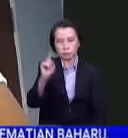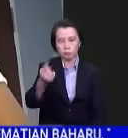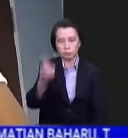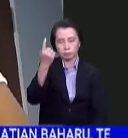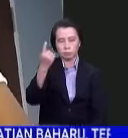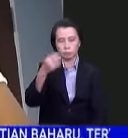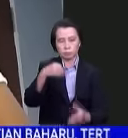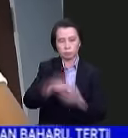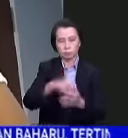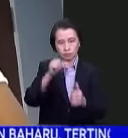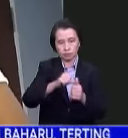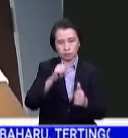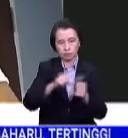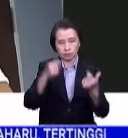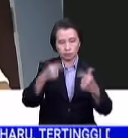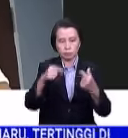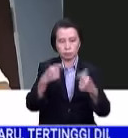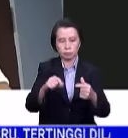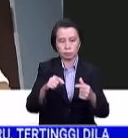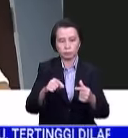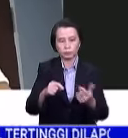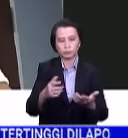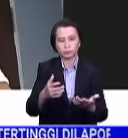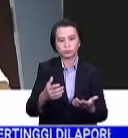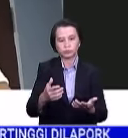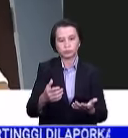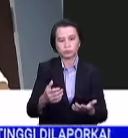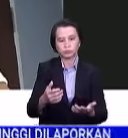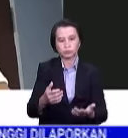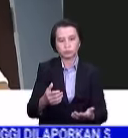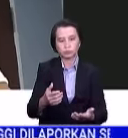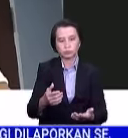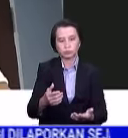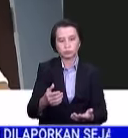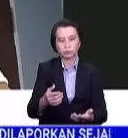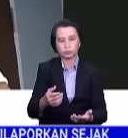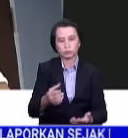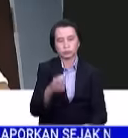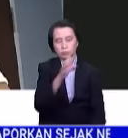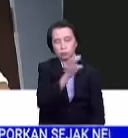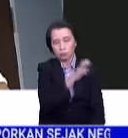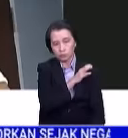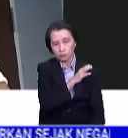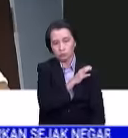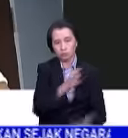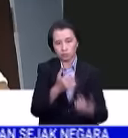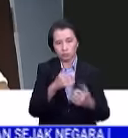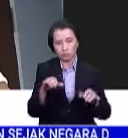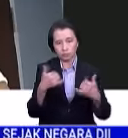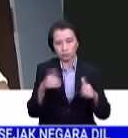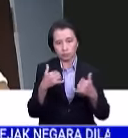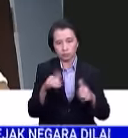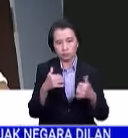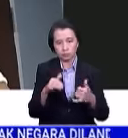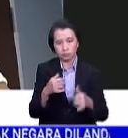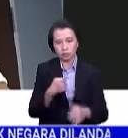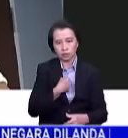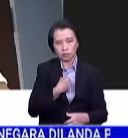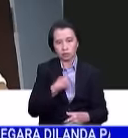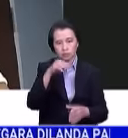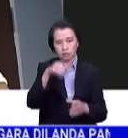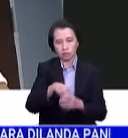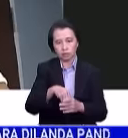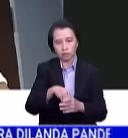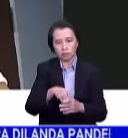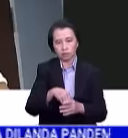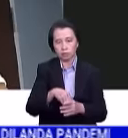dalam setiap perlawanan. Yes, as per coach plan, dia memain saya dalam